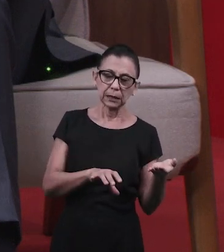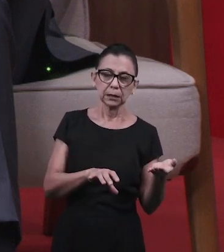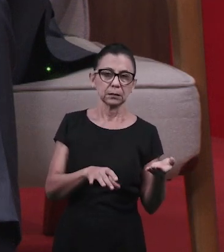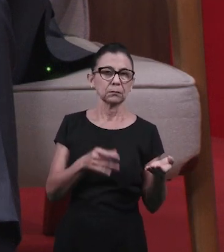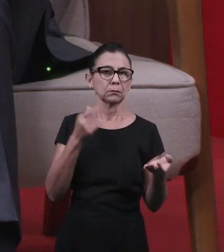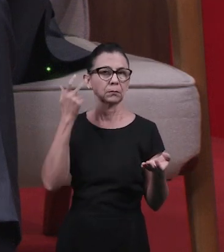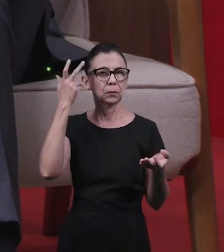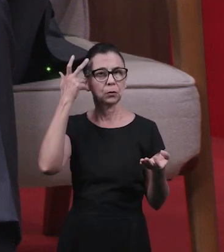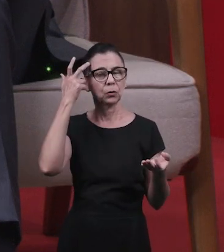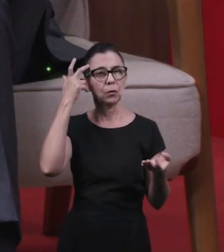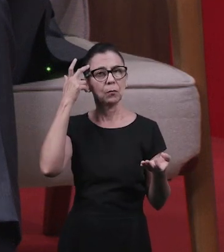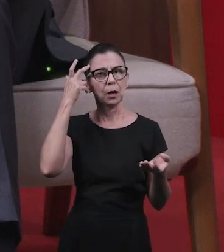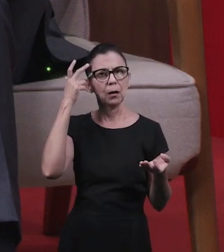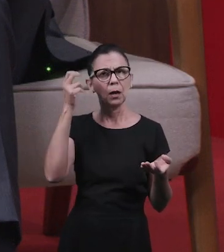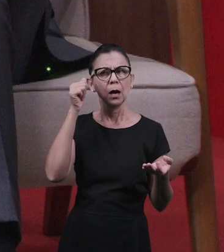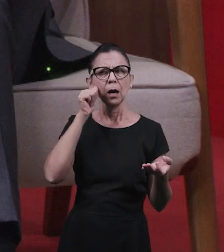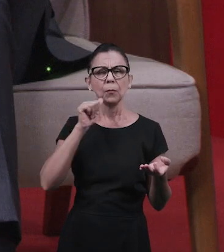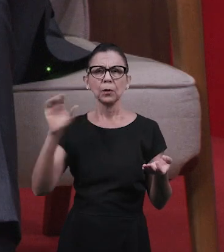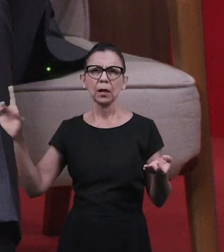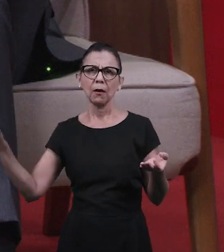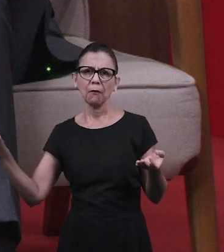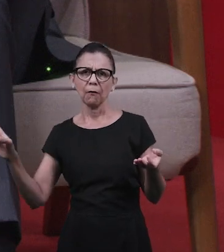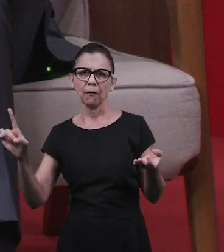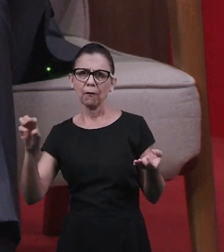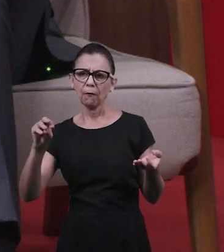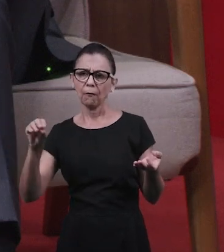de la Trinité. Exactement.